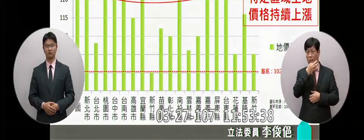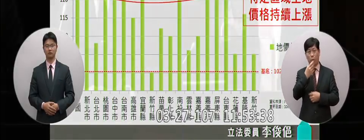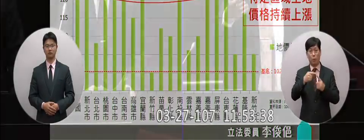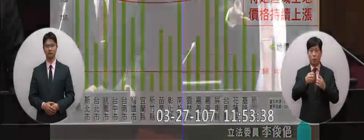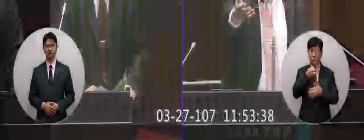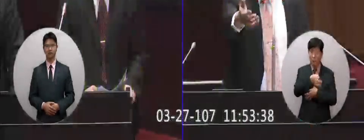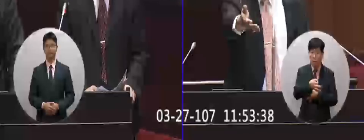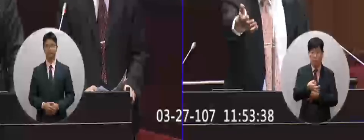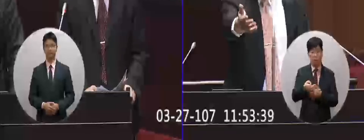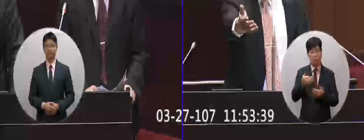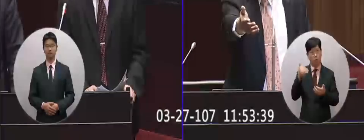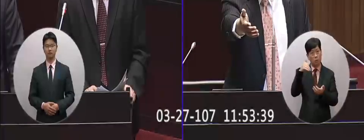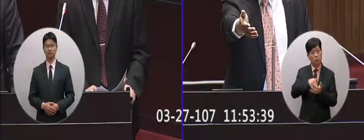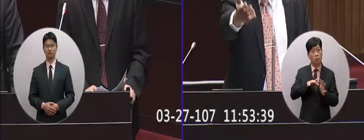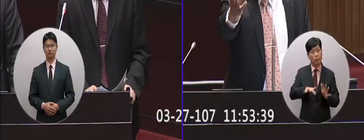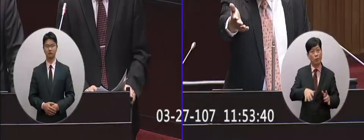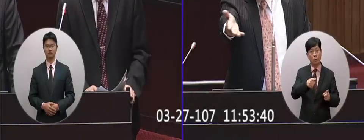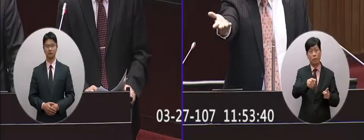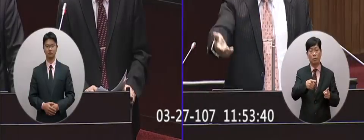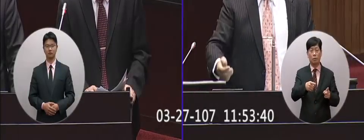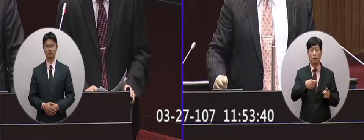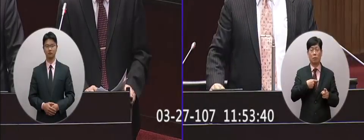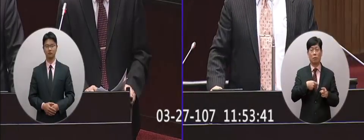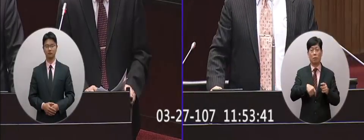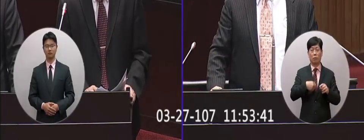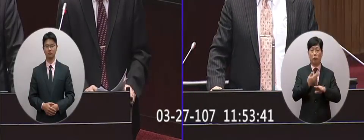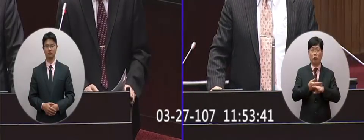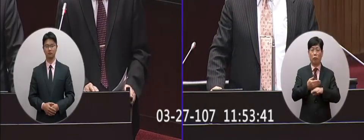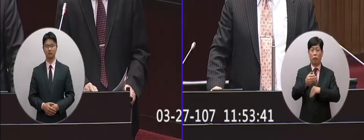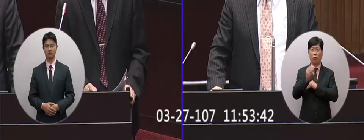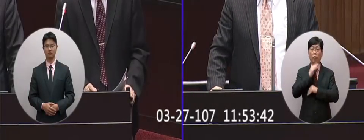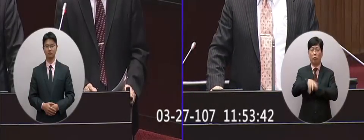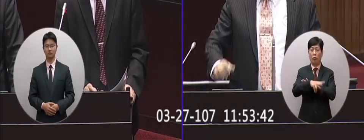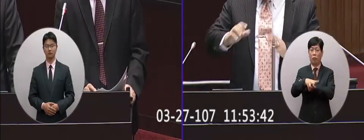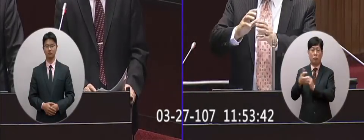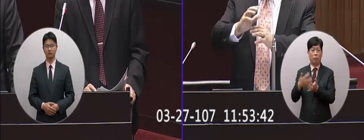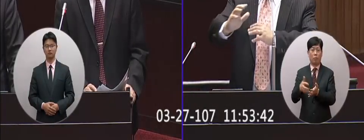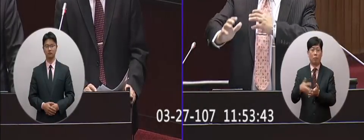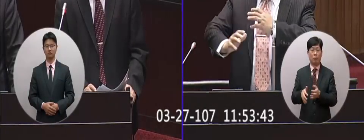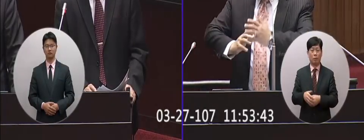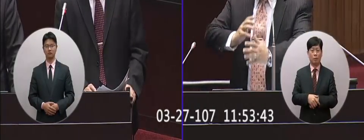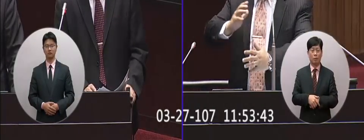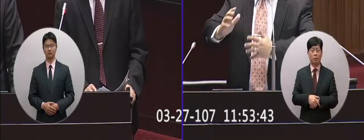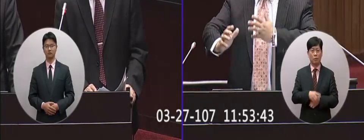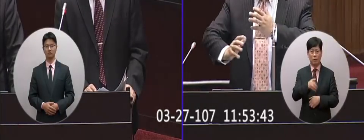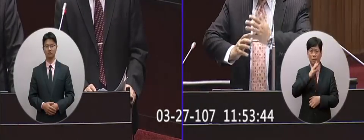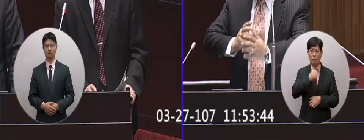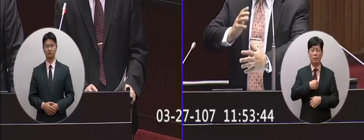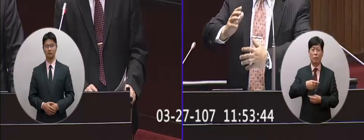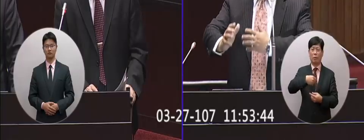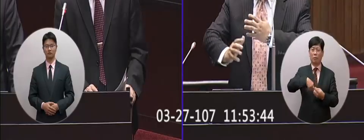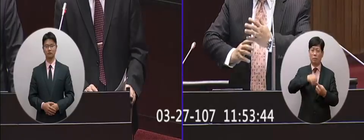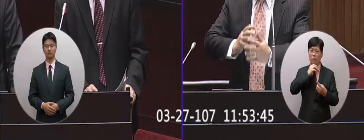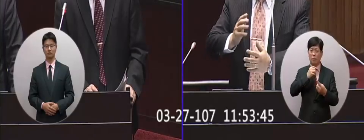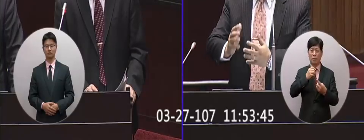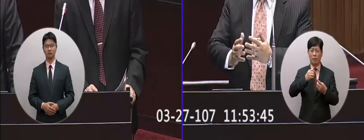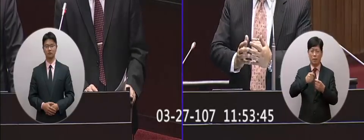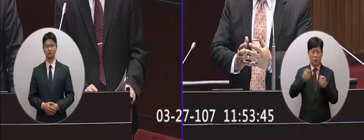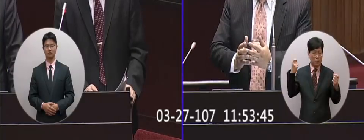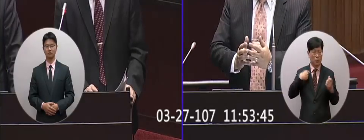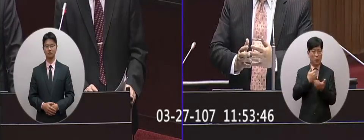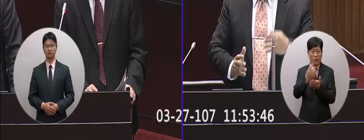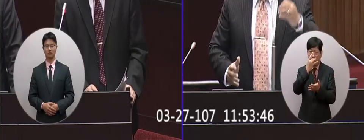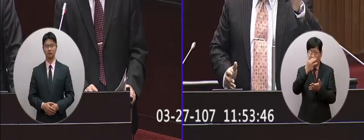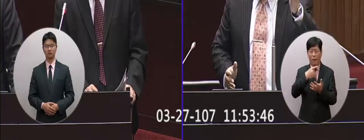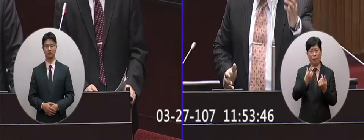无人买啊，结果现在后湖工业区闲置土地还是一大堆啊。所以这个是恶性循环，长期以来没有解决的问